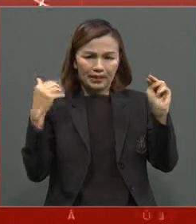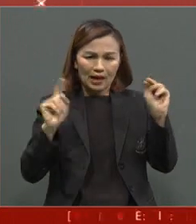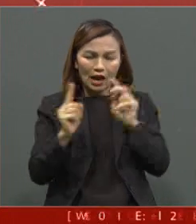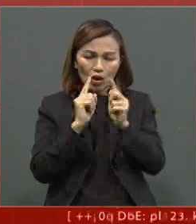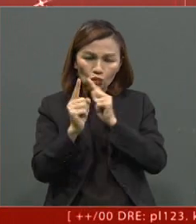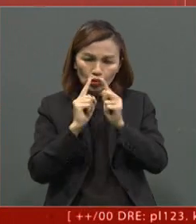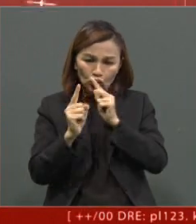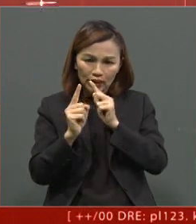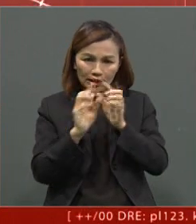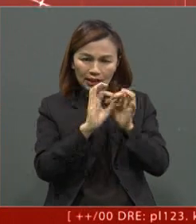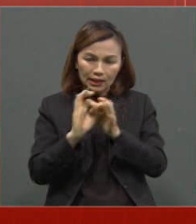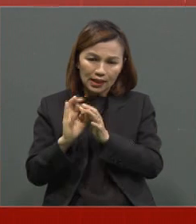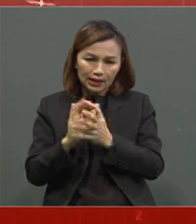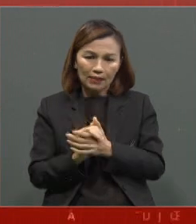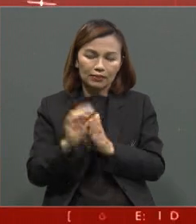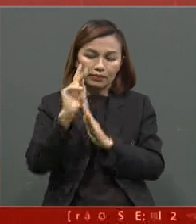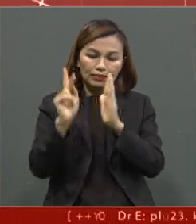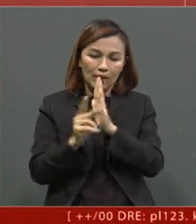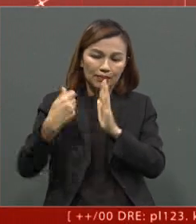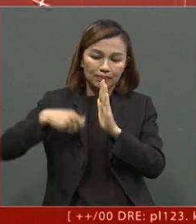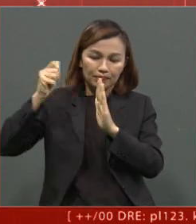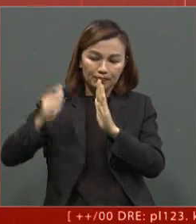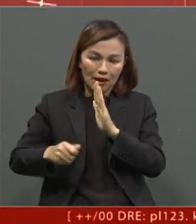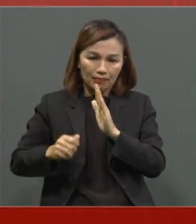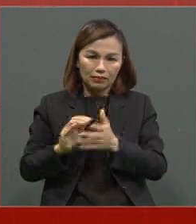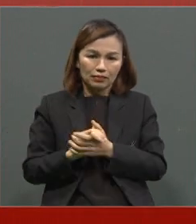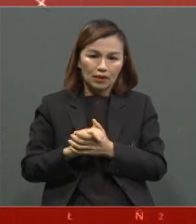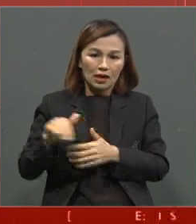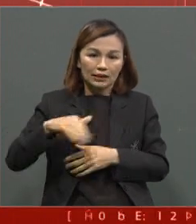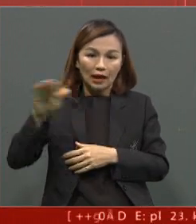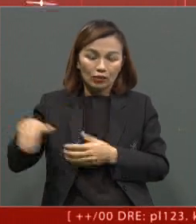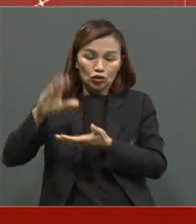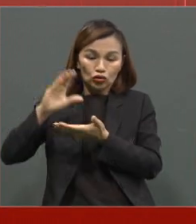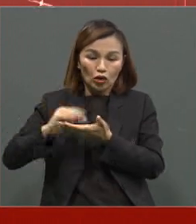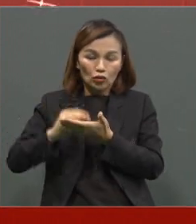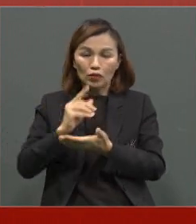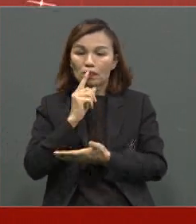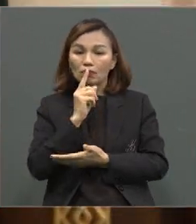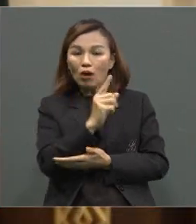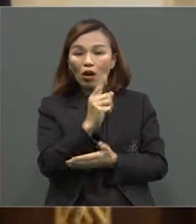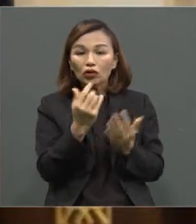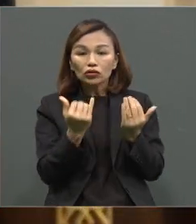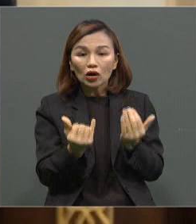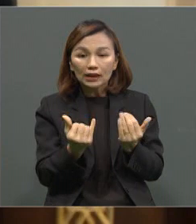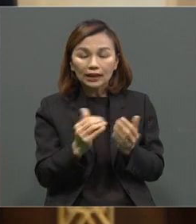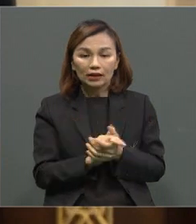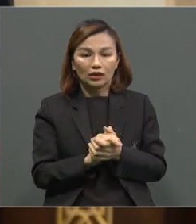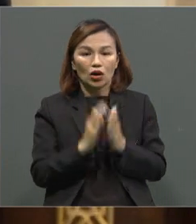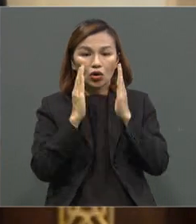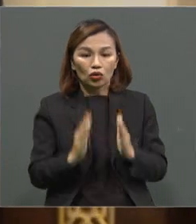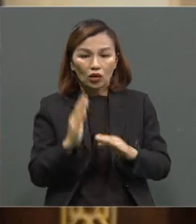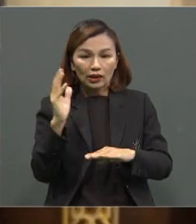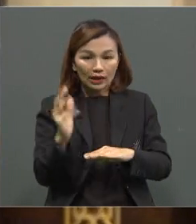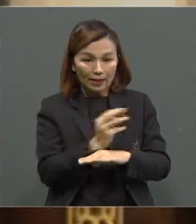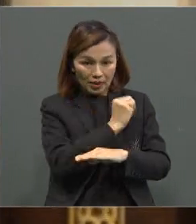งกรณีทนายของอธิบดีกรมการข้าวมีการออกมาเปิดเผยข้อมูลว่าตอนนี้เนี่ยมีนักการเมืองน